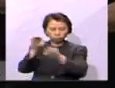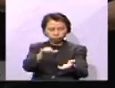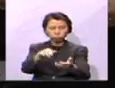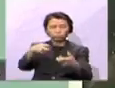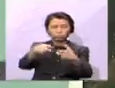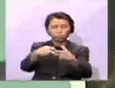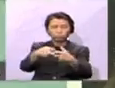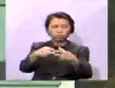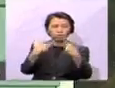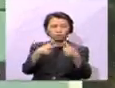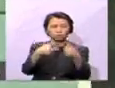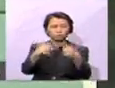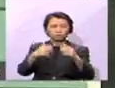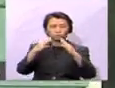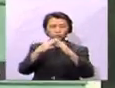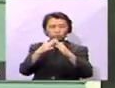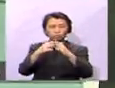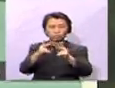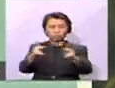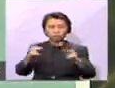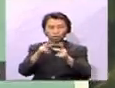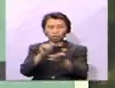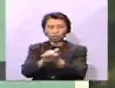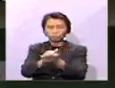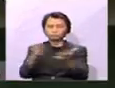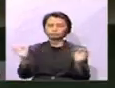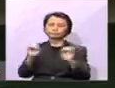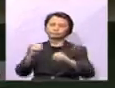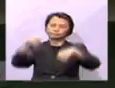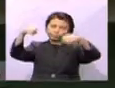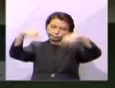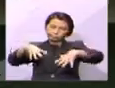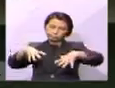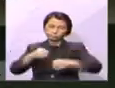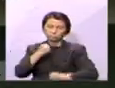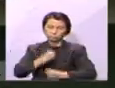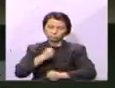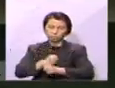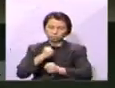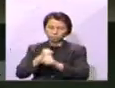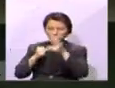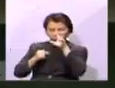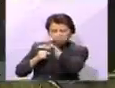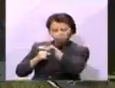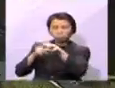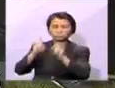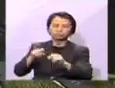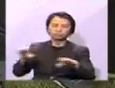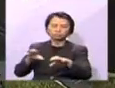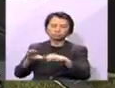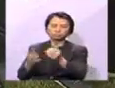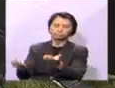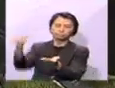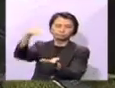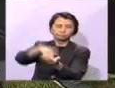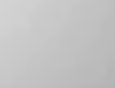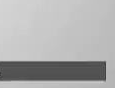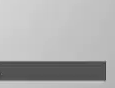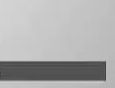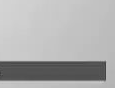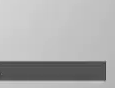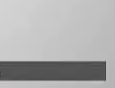elektrik kepada 13 buah rumah di kawasan itu terjejas dan kerja-kerja pemasangan perlu dilaksana semula